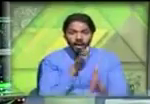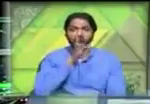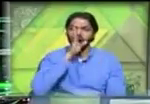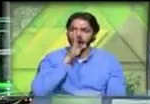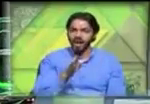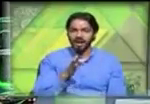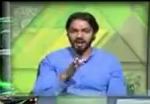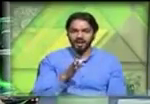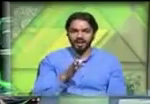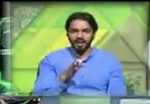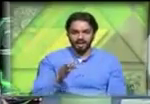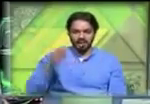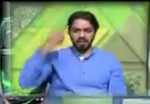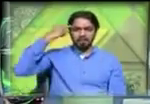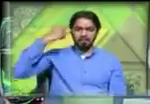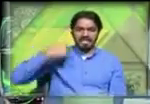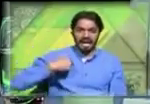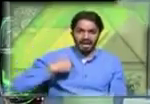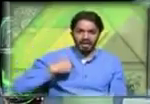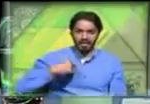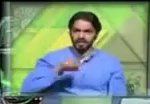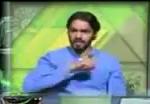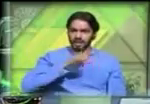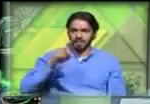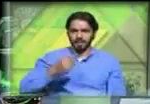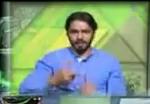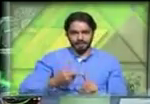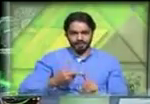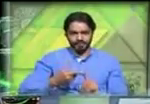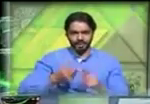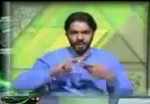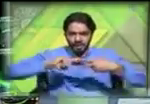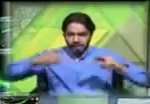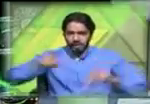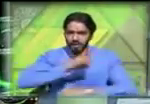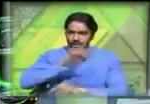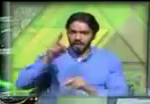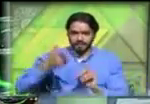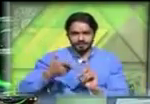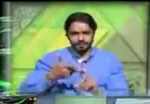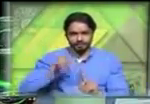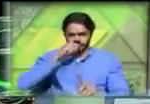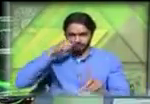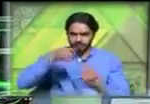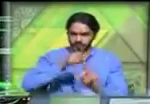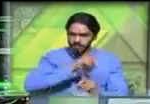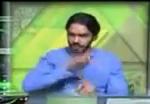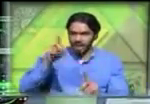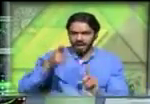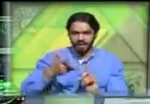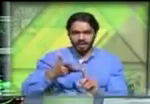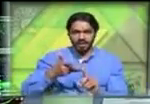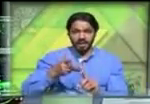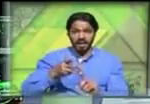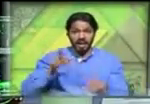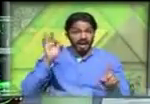الدنيا بالعدل لم تقم، وإن كان لصاحبها من الإيمان ما يجزى به في